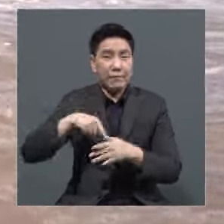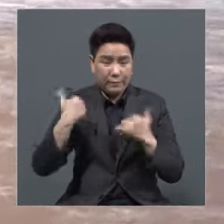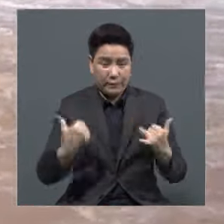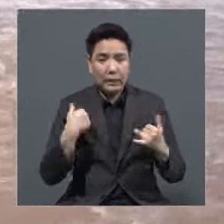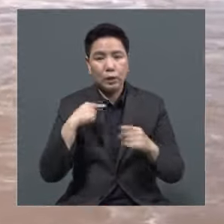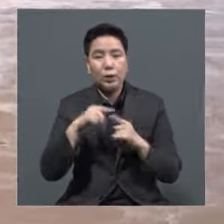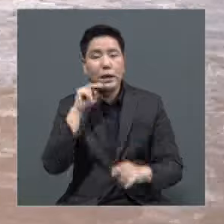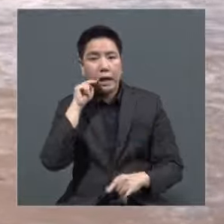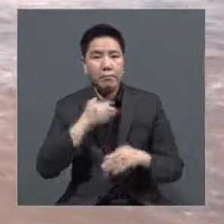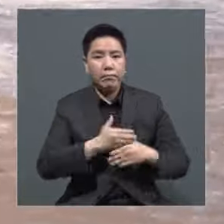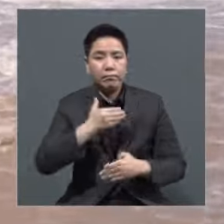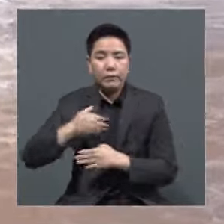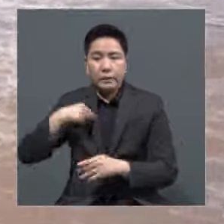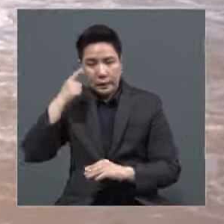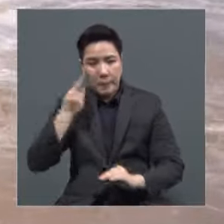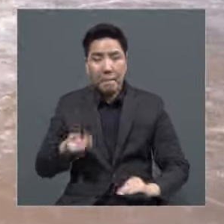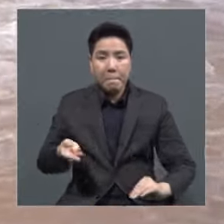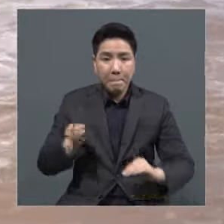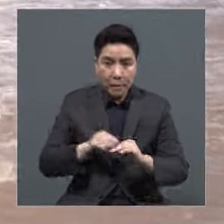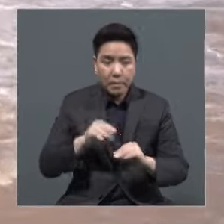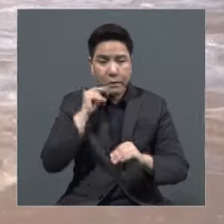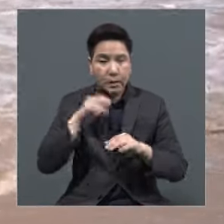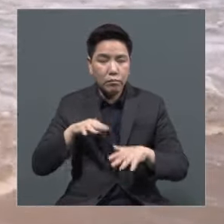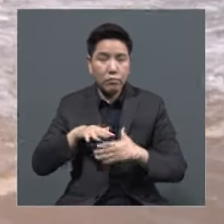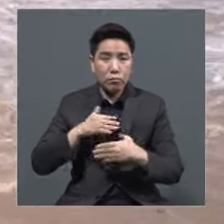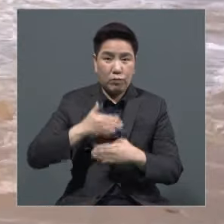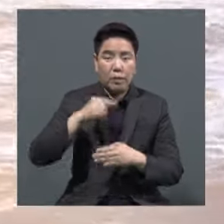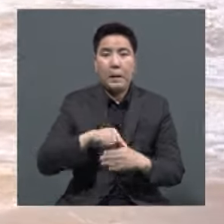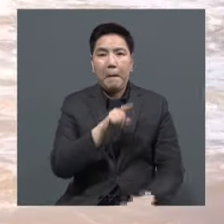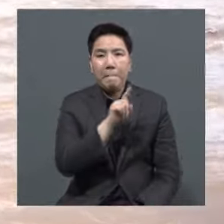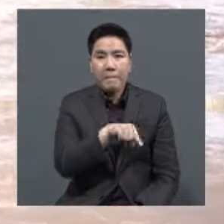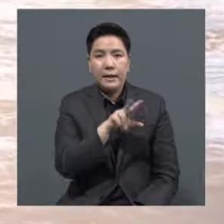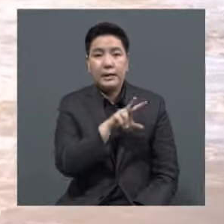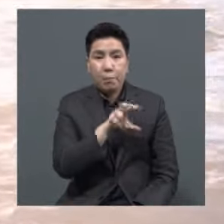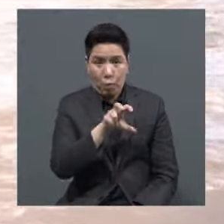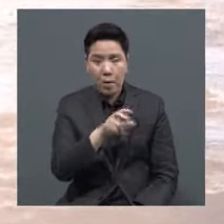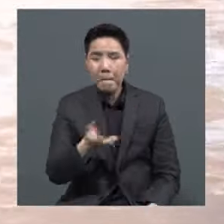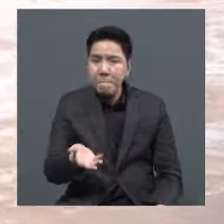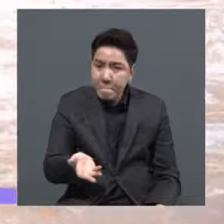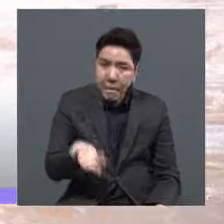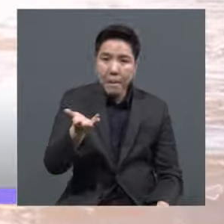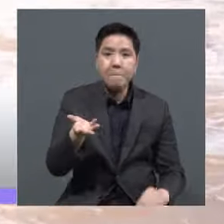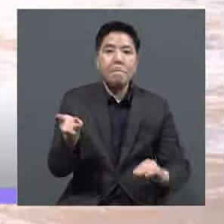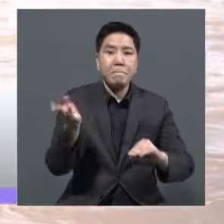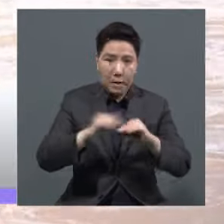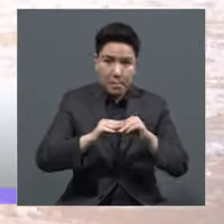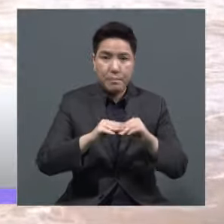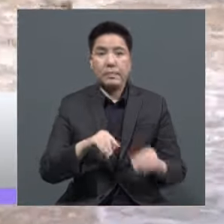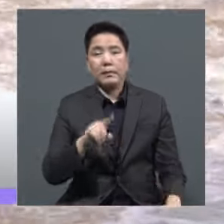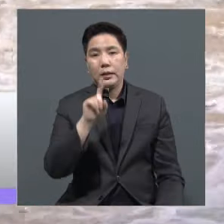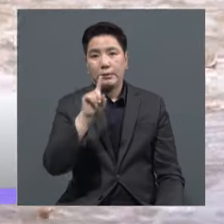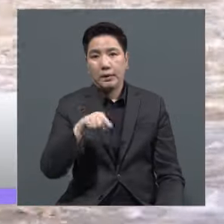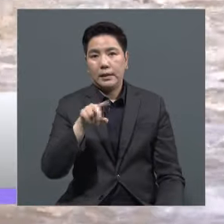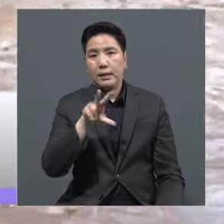อ่าชลประธานเองต้องปรับเพิ่มการระบายน้ำจาก1,300ลูกบาทเมตต่อต่อวินาทีเพิ่มขึ้นมาเป็น